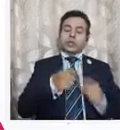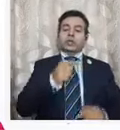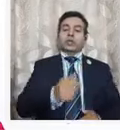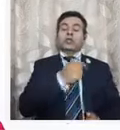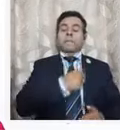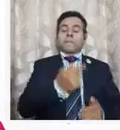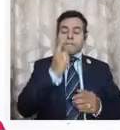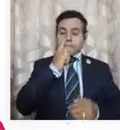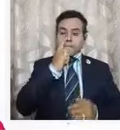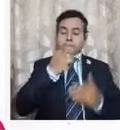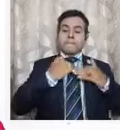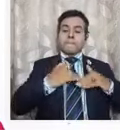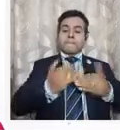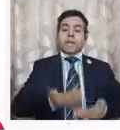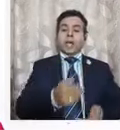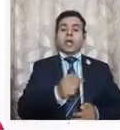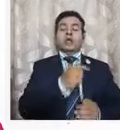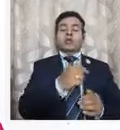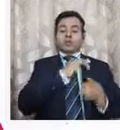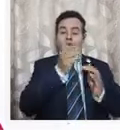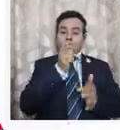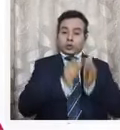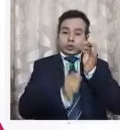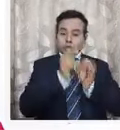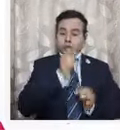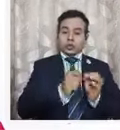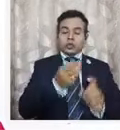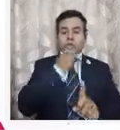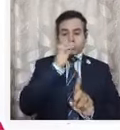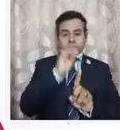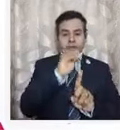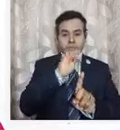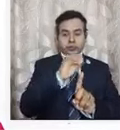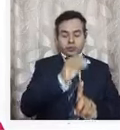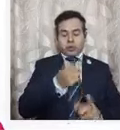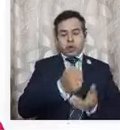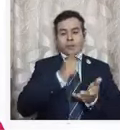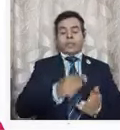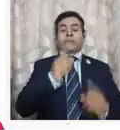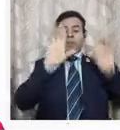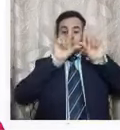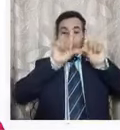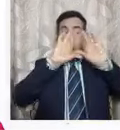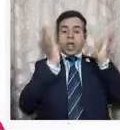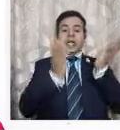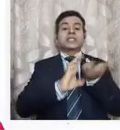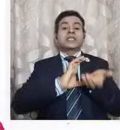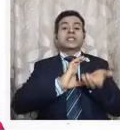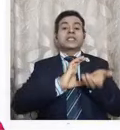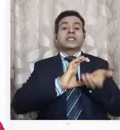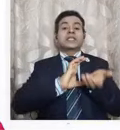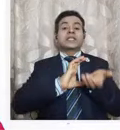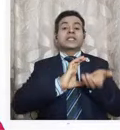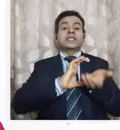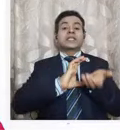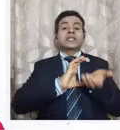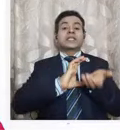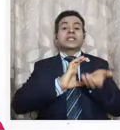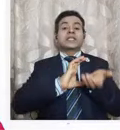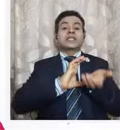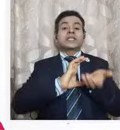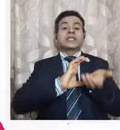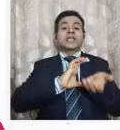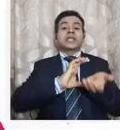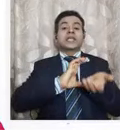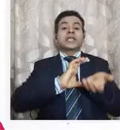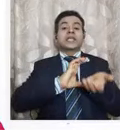মাধ্যমে করোনা ভাইরাস সংক্রমিত হয় না। বুকের দুধ খাওয়ানো এবং নবজাতককে